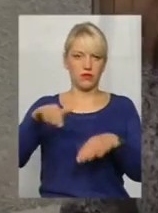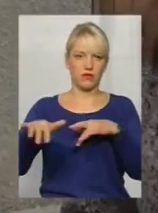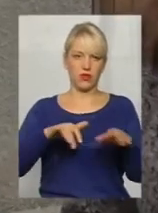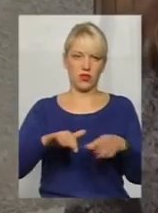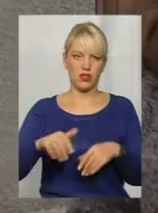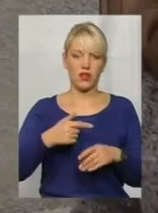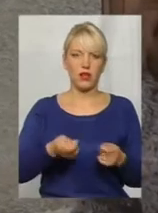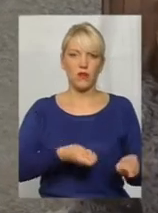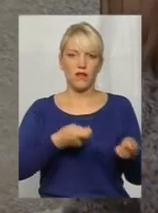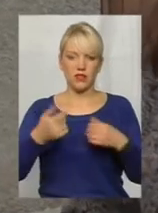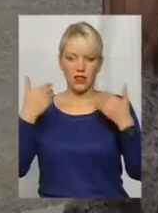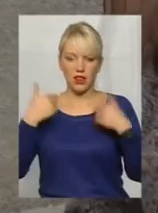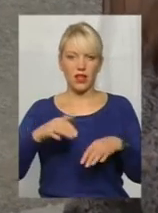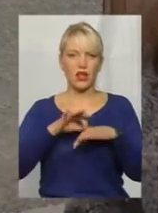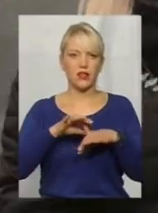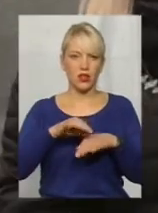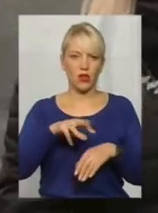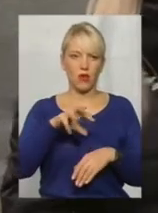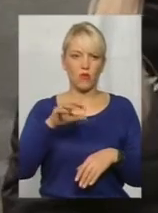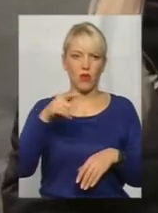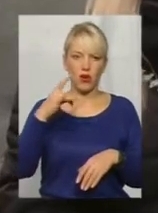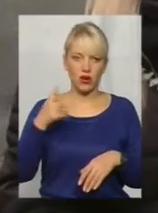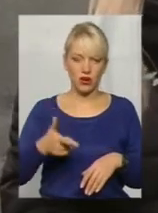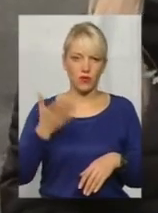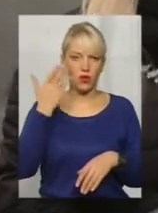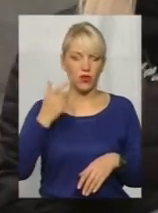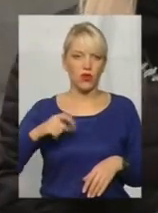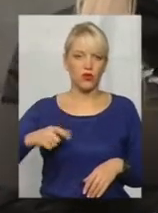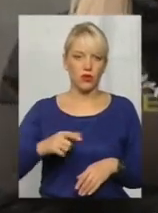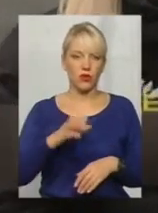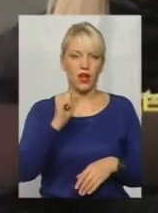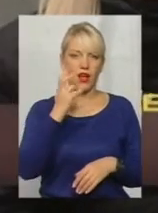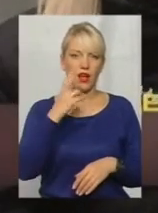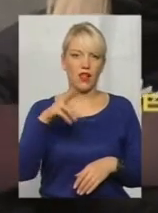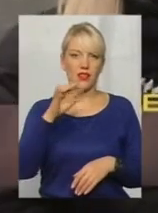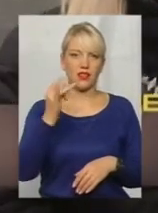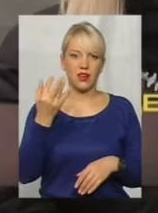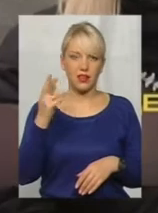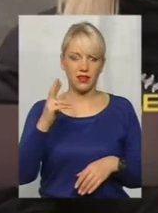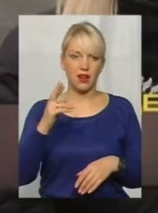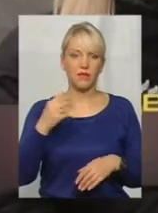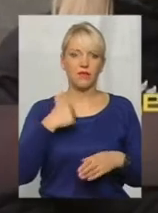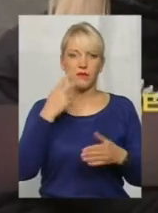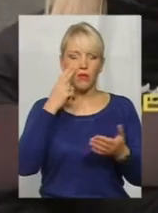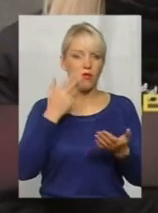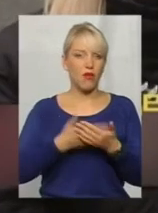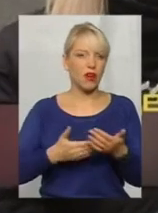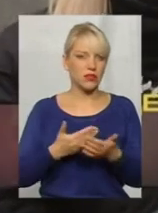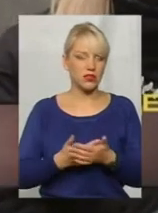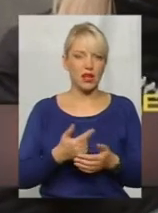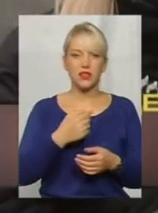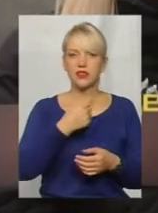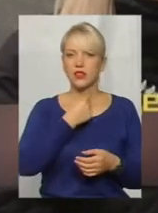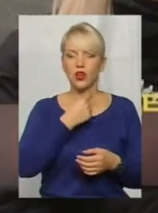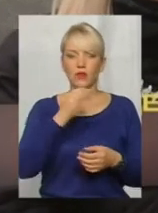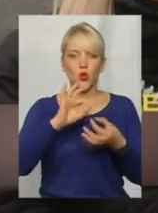була дружина, мати та теща хлопця. Коли ми дорогою їхали в Андрія, отут судини, мені показалося, що він дихає. І